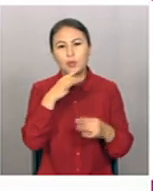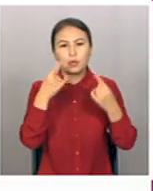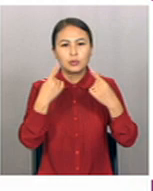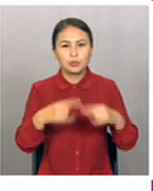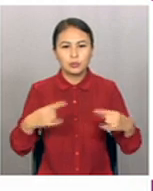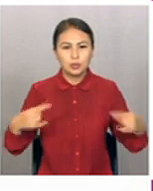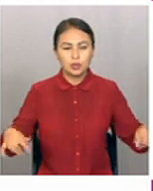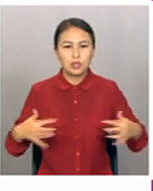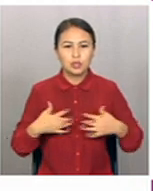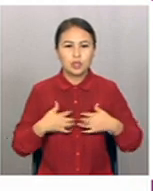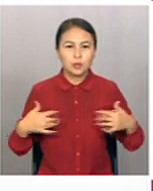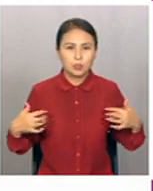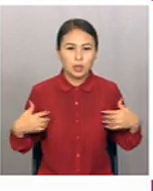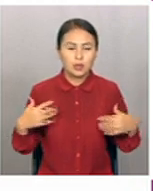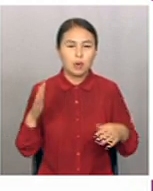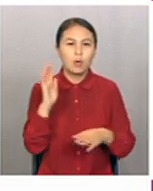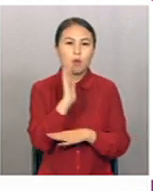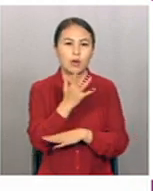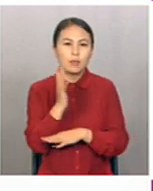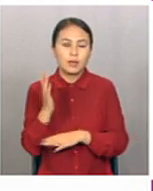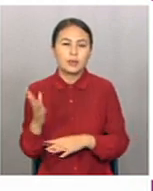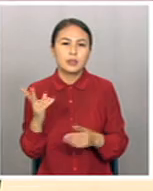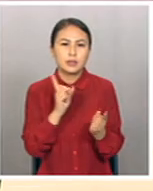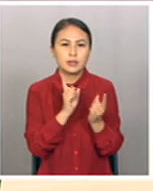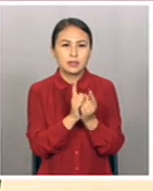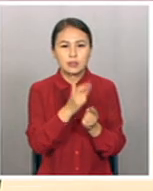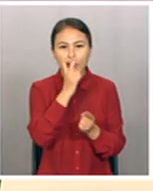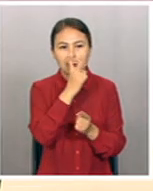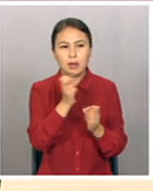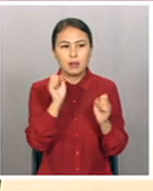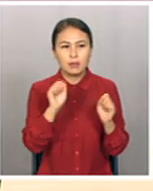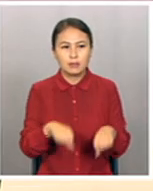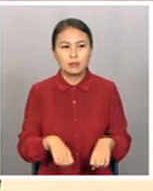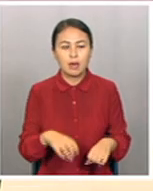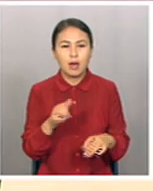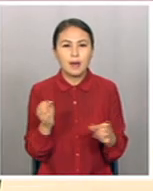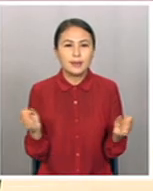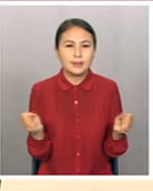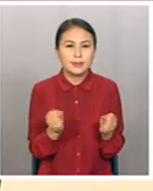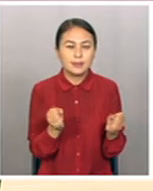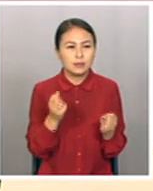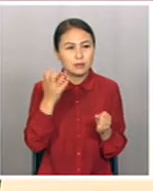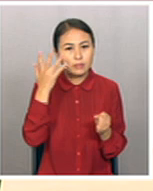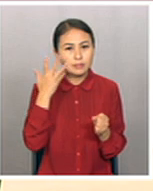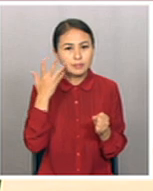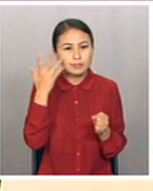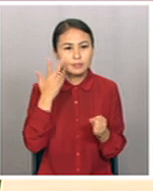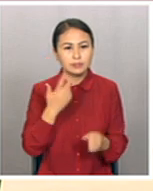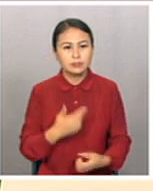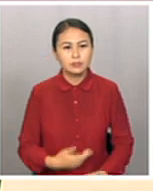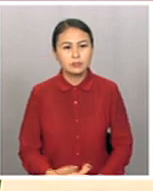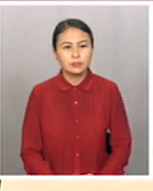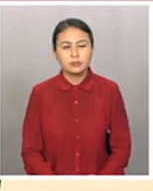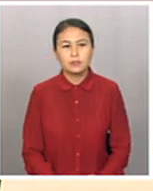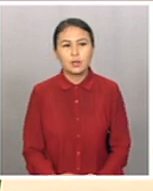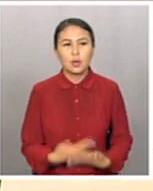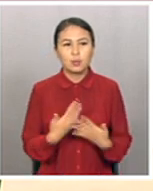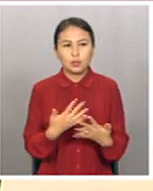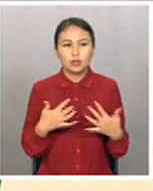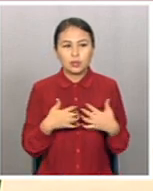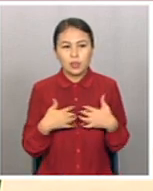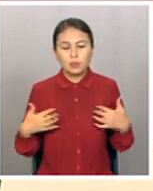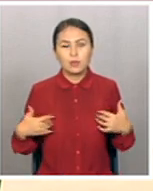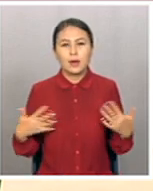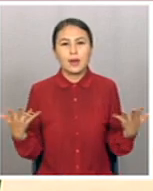жануарларды орманда кездестіре алады. Ал қыста ше? Бұл жануарлардың